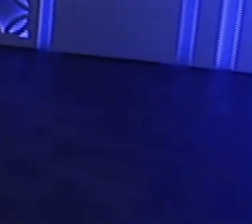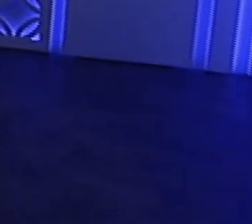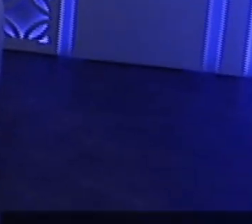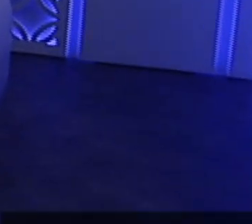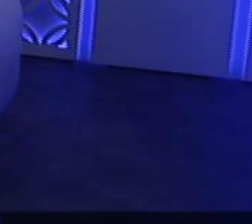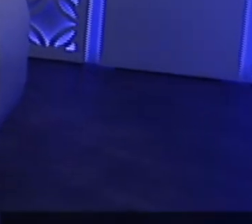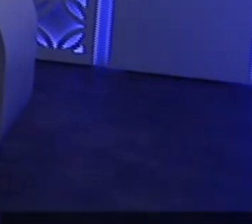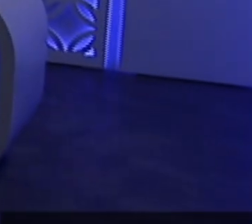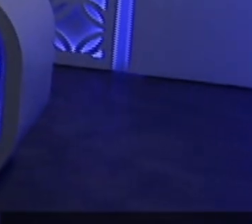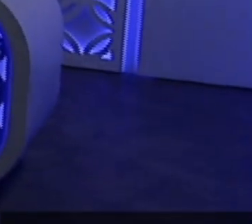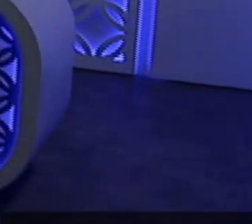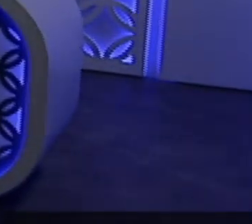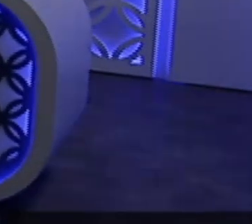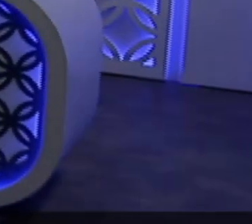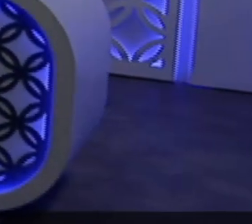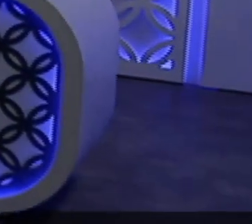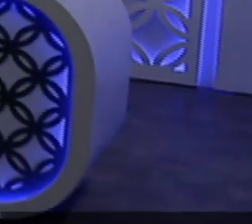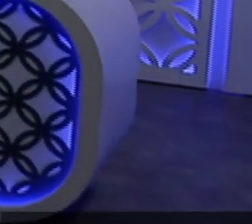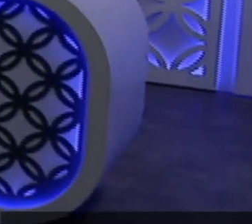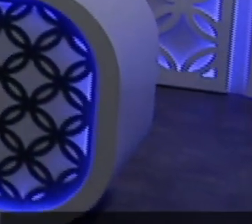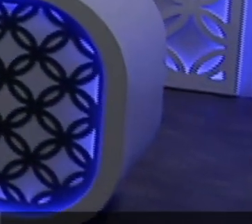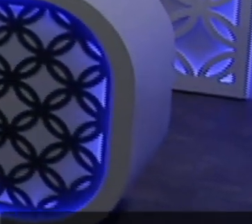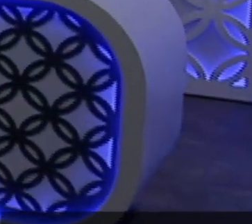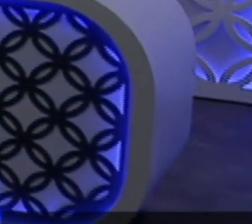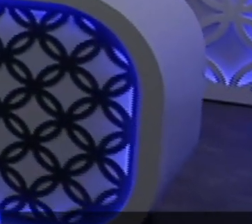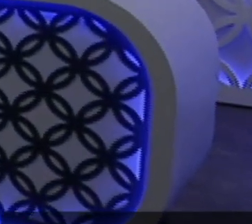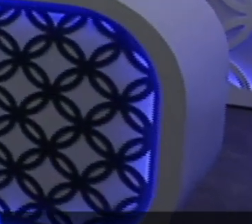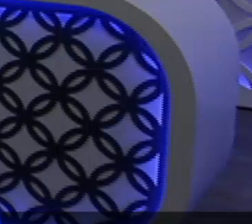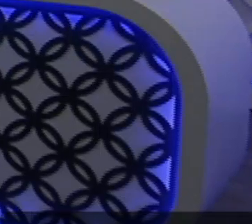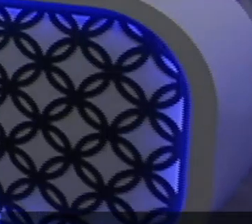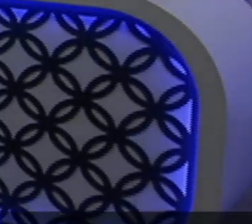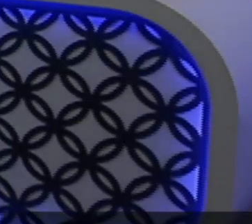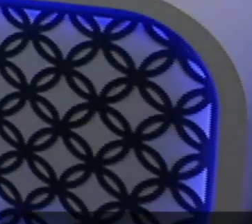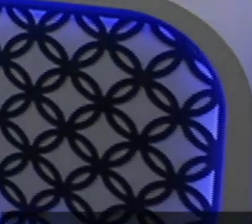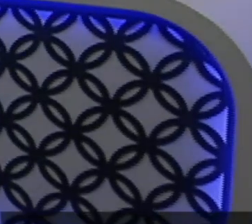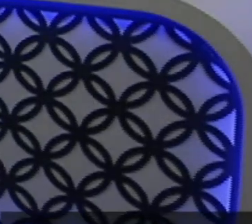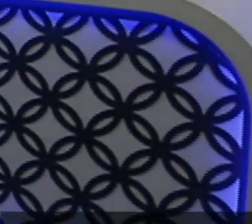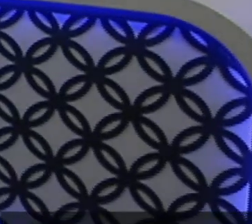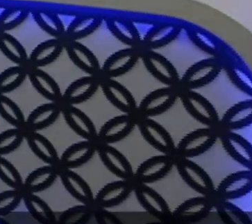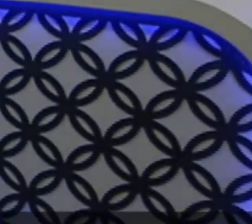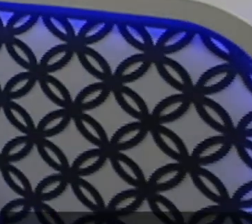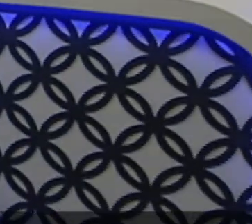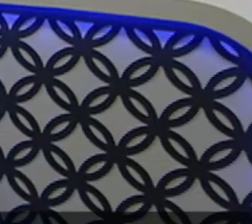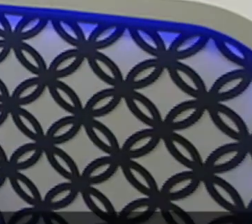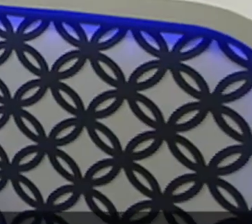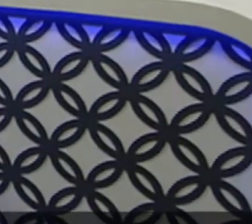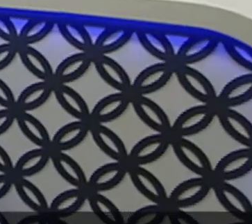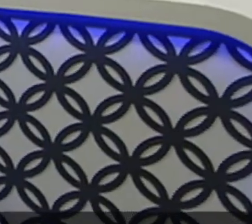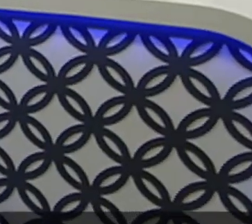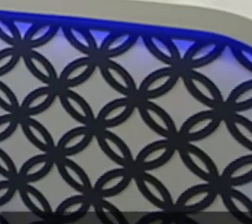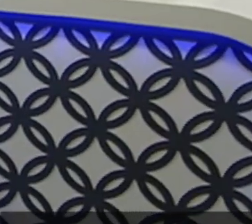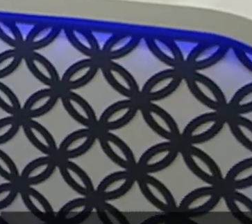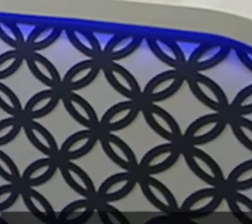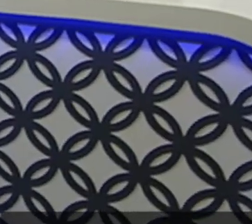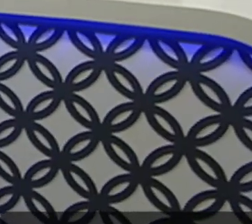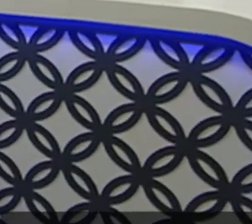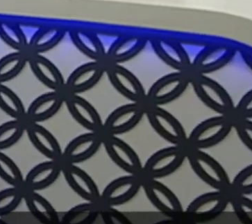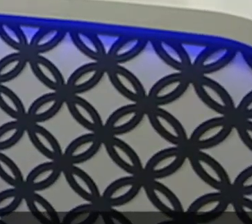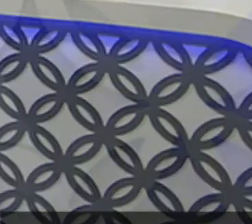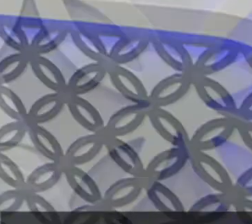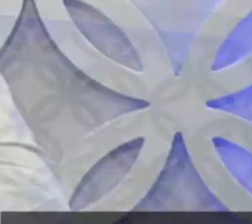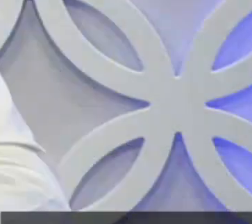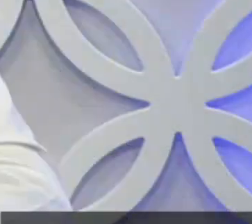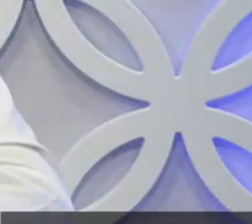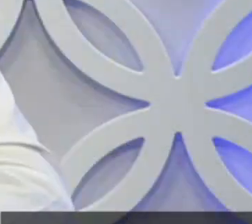ان امرا الناس شرورا فللافتاء عندهم كنوز تحيل